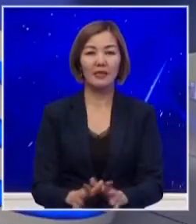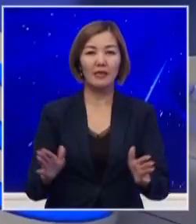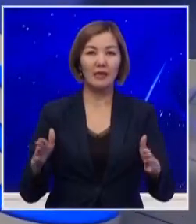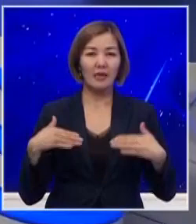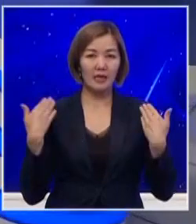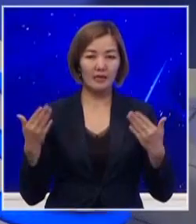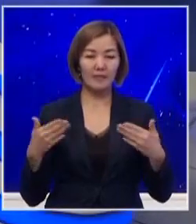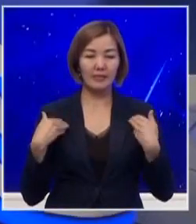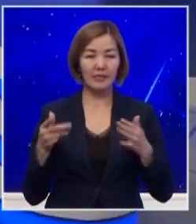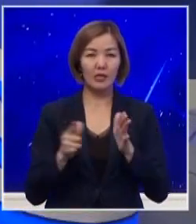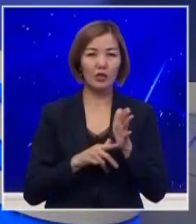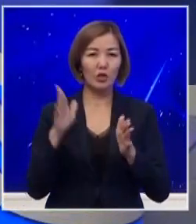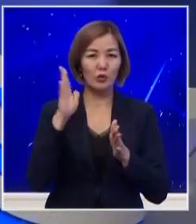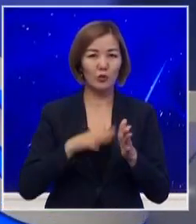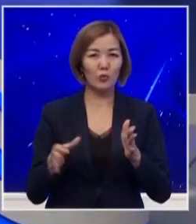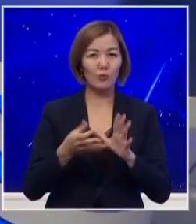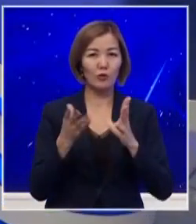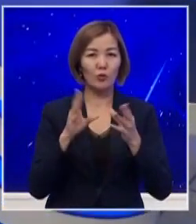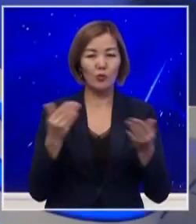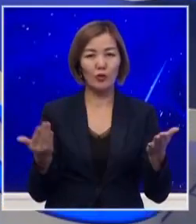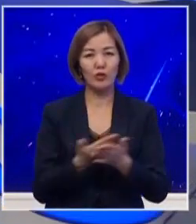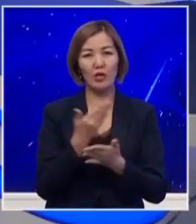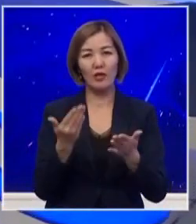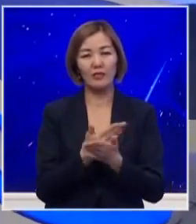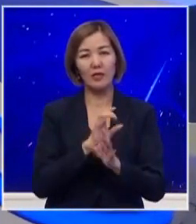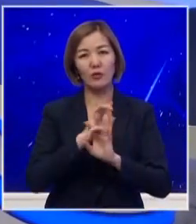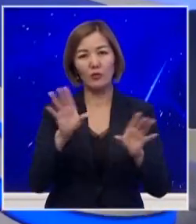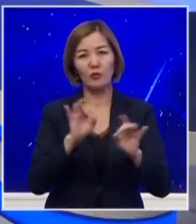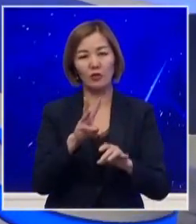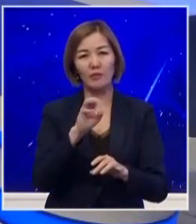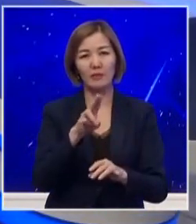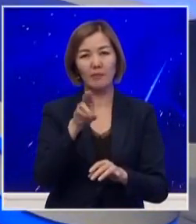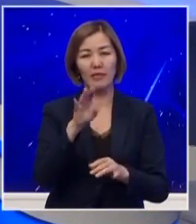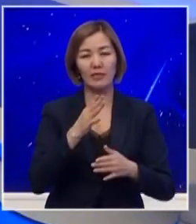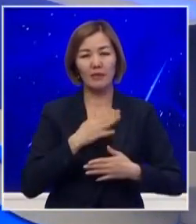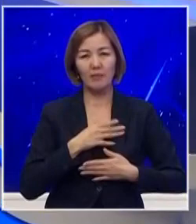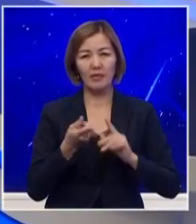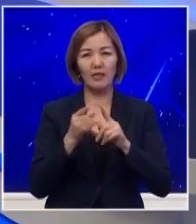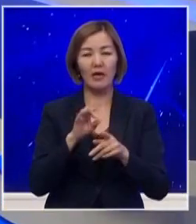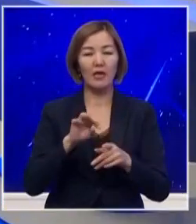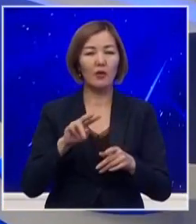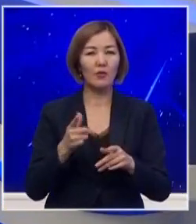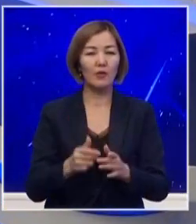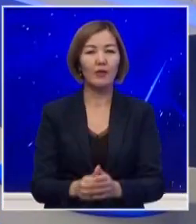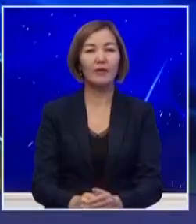Армысыздар, эфирде Жетісу облысының қорытынды жаңалықтары. Студияда Мадина Мұратбекқызы, сурт аудармада Айгүл Жұмашқызы.